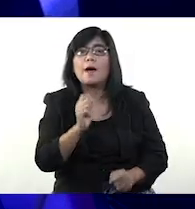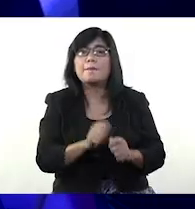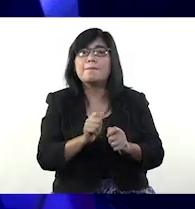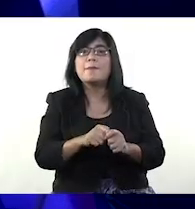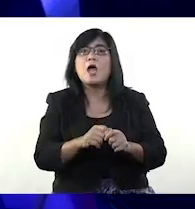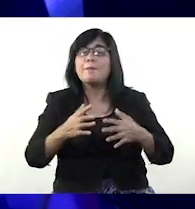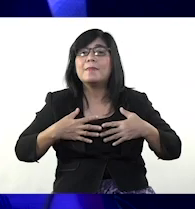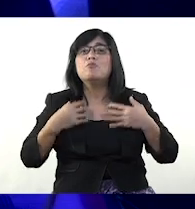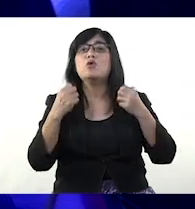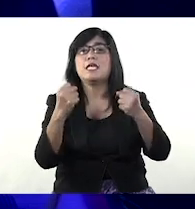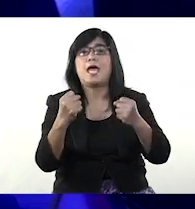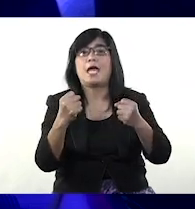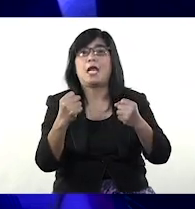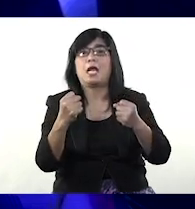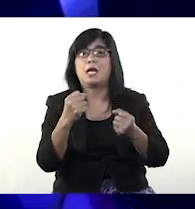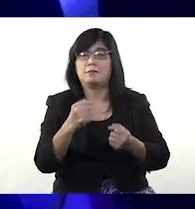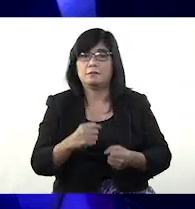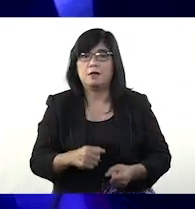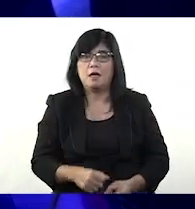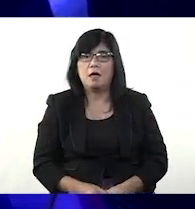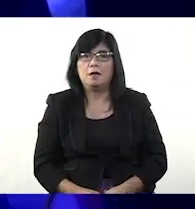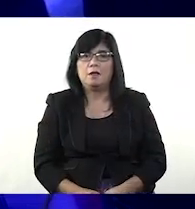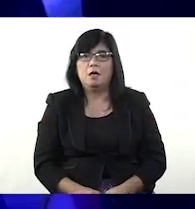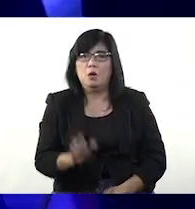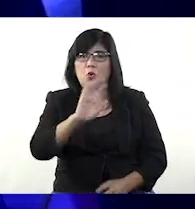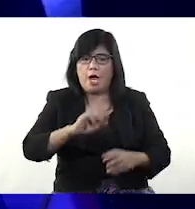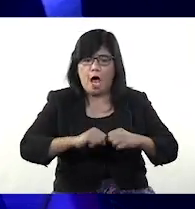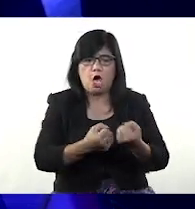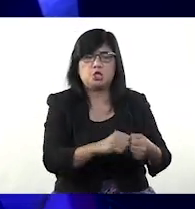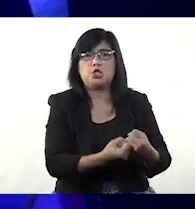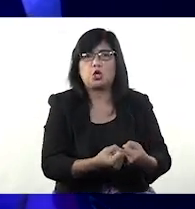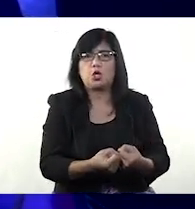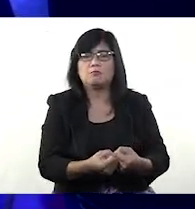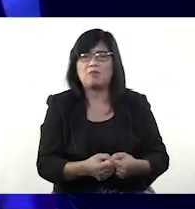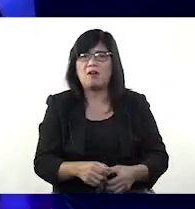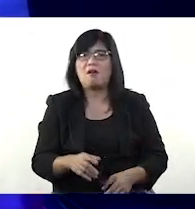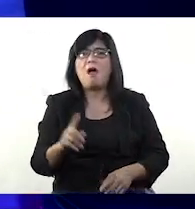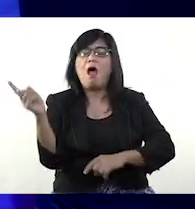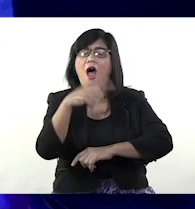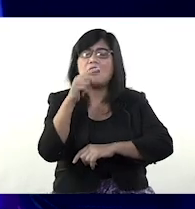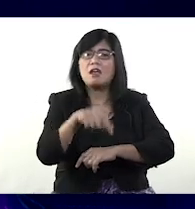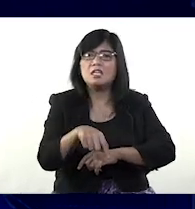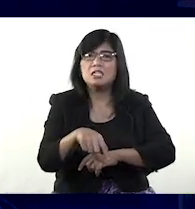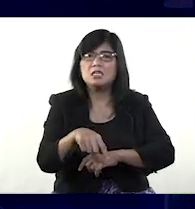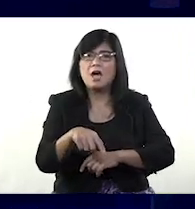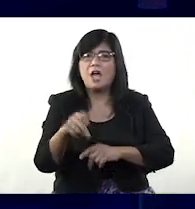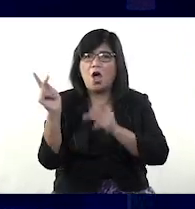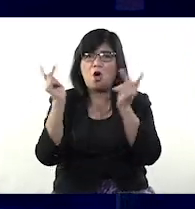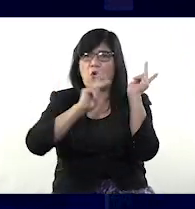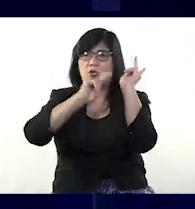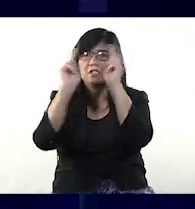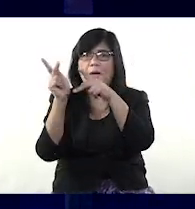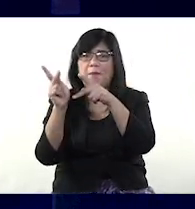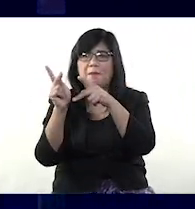pemulihan Hai jobsheet kuatir hari-hari ini ada konsep yang keliru dengan suara kenabian pokoknya